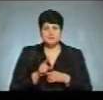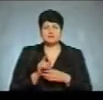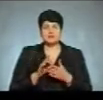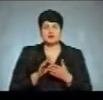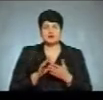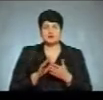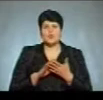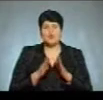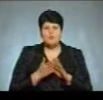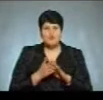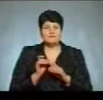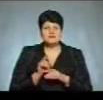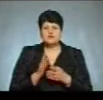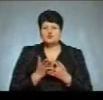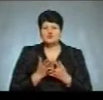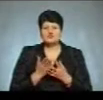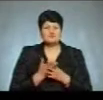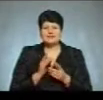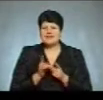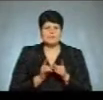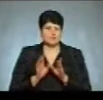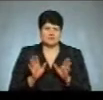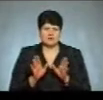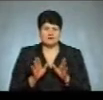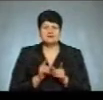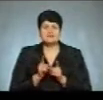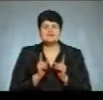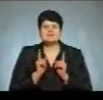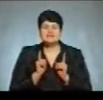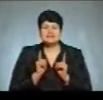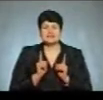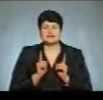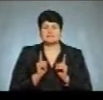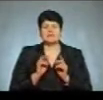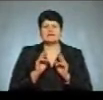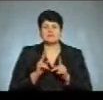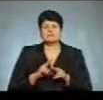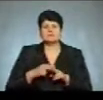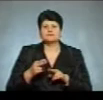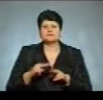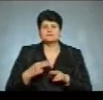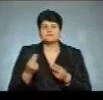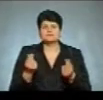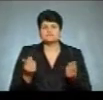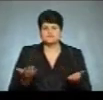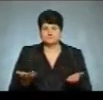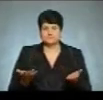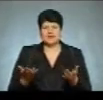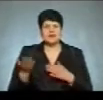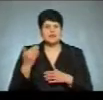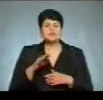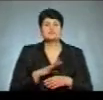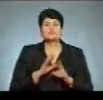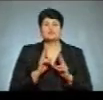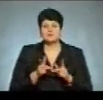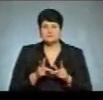призначення субсидій не змінилися. Змінилися механізм відшкодування, саме блок, тобто відшкодування субсидій. Який чином? Тобто раніше відбувалося